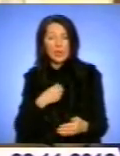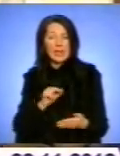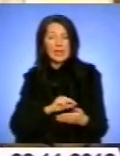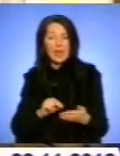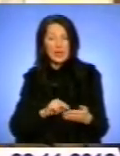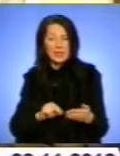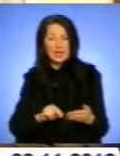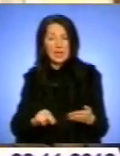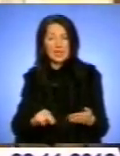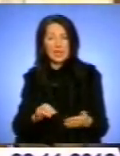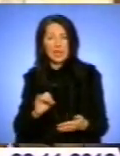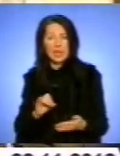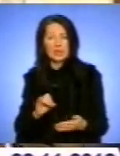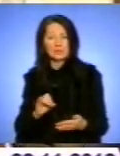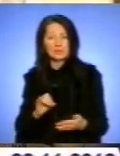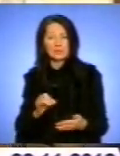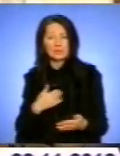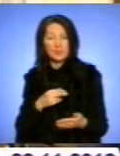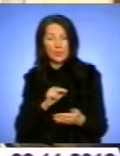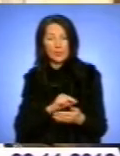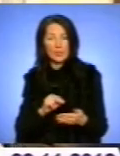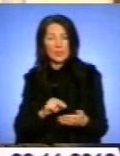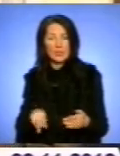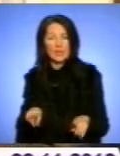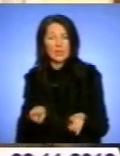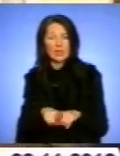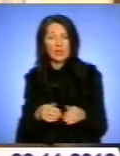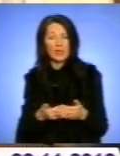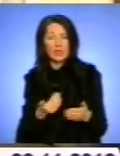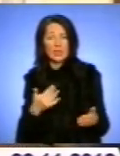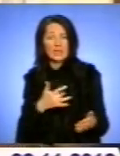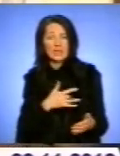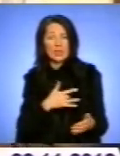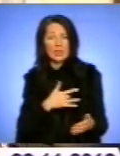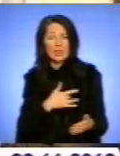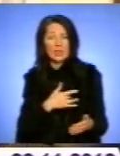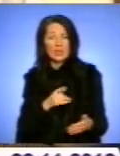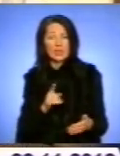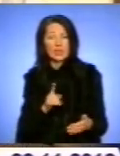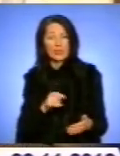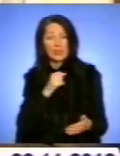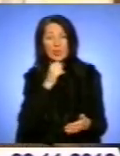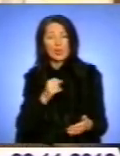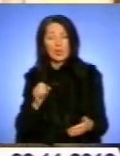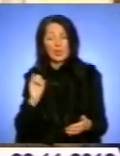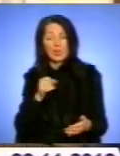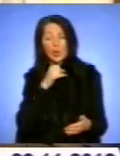написати, і я писала так від серця, аби і дорослому,